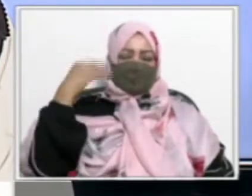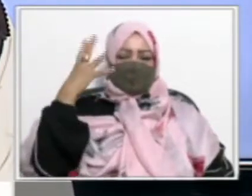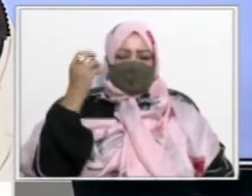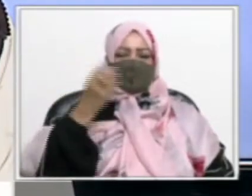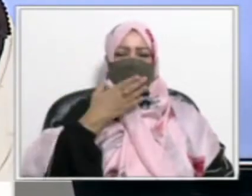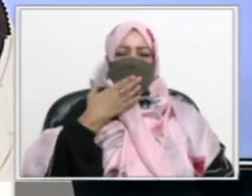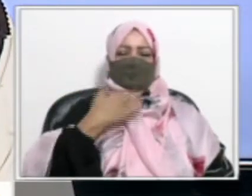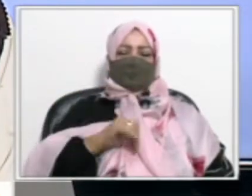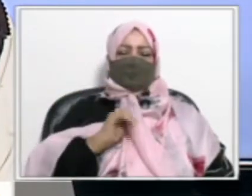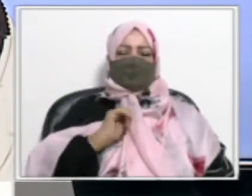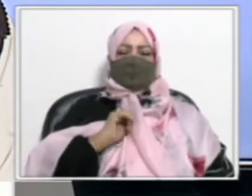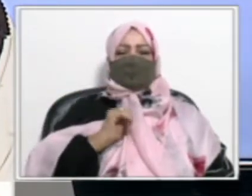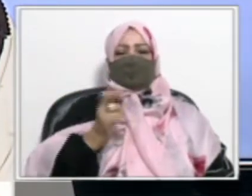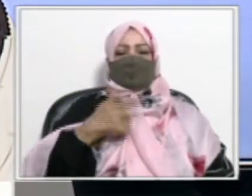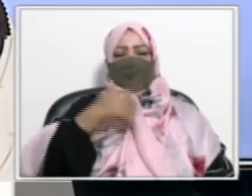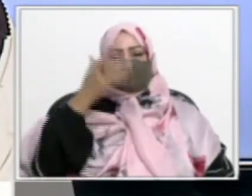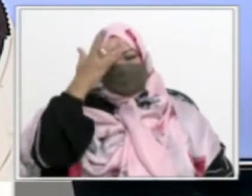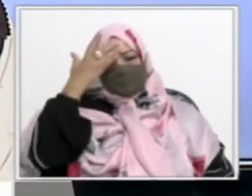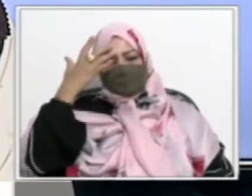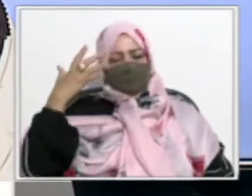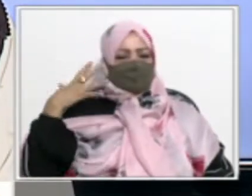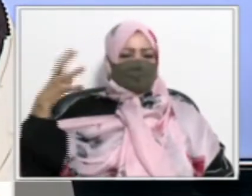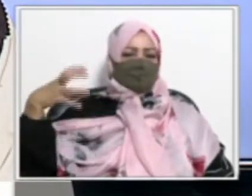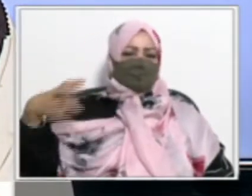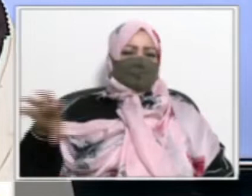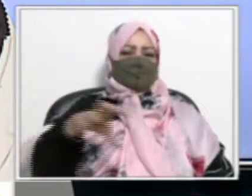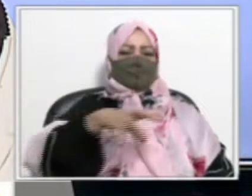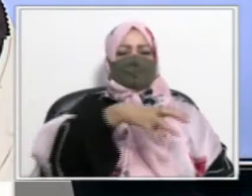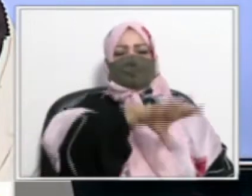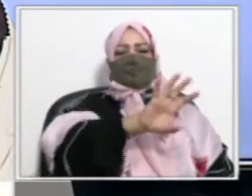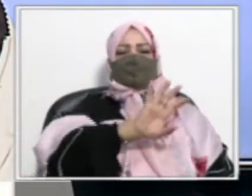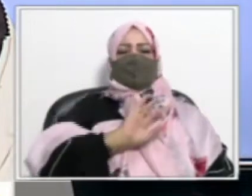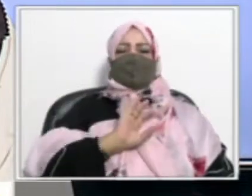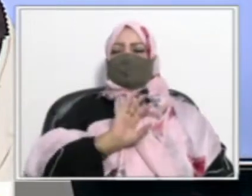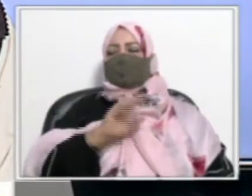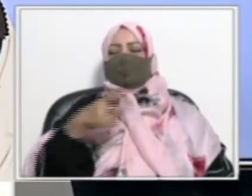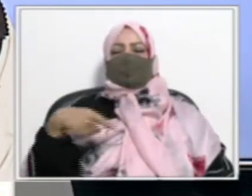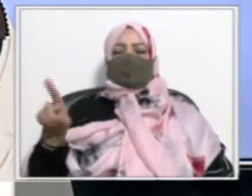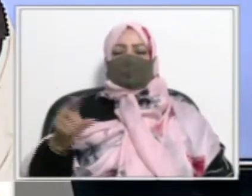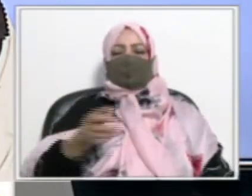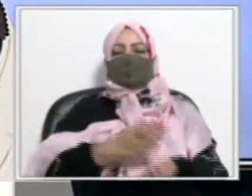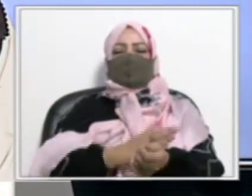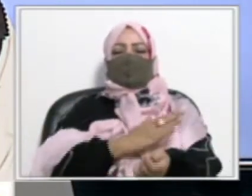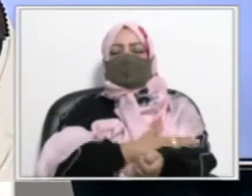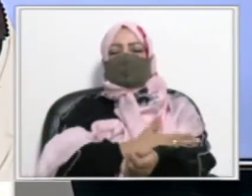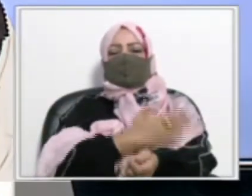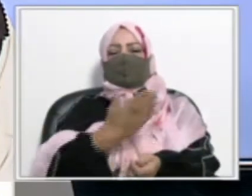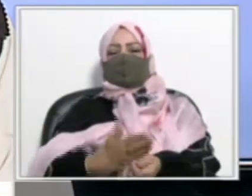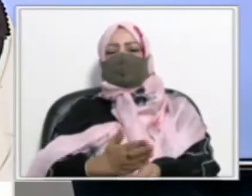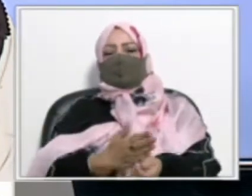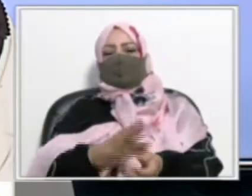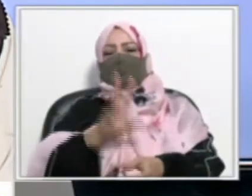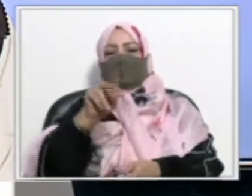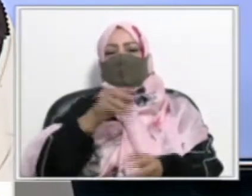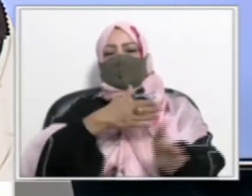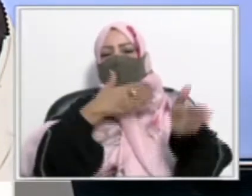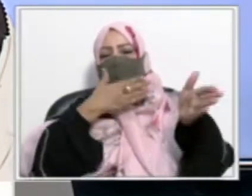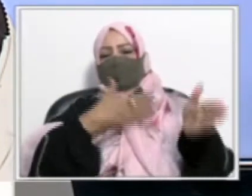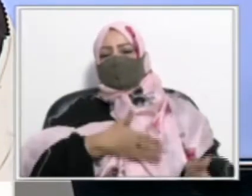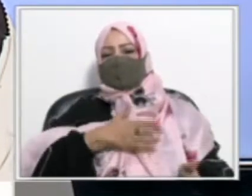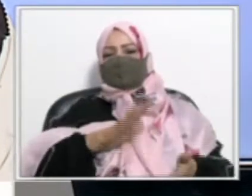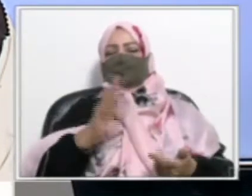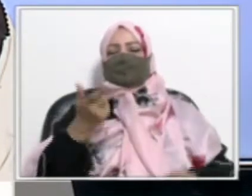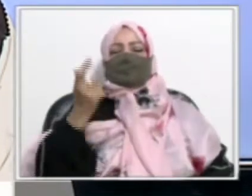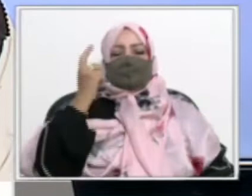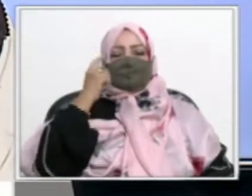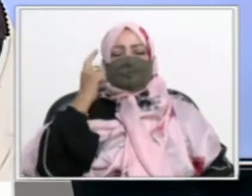قبليا. فتوسط علماؤنا عليهم رحمة الله المالكية، فجعلوا ما كان مشوبا